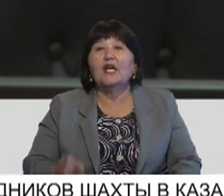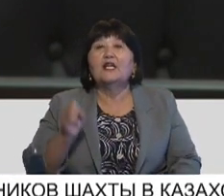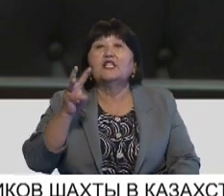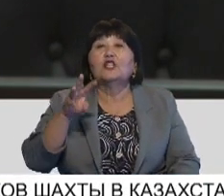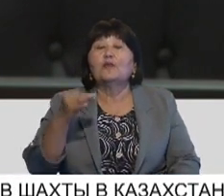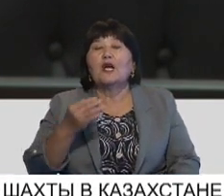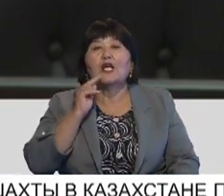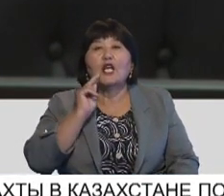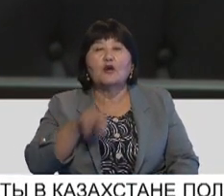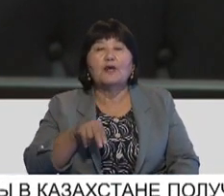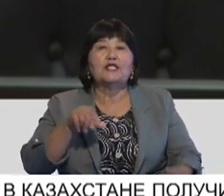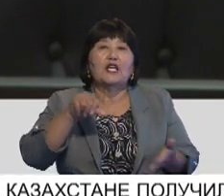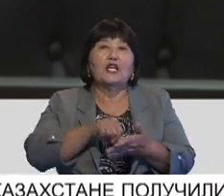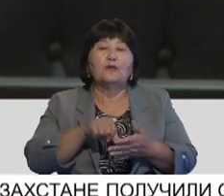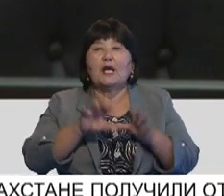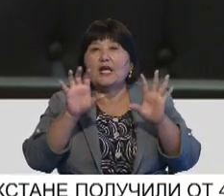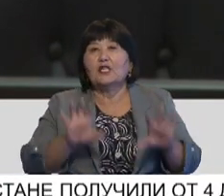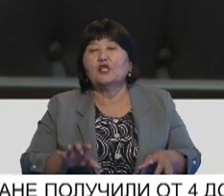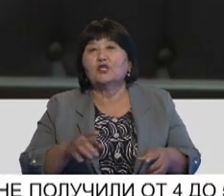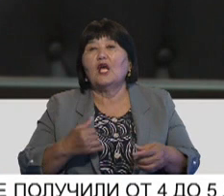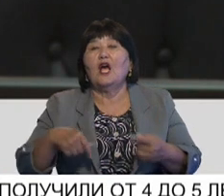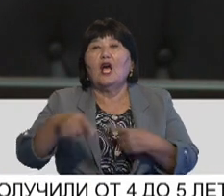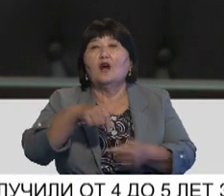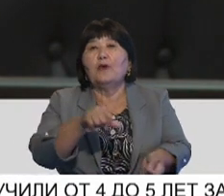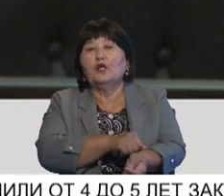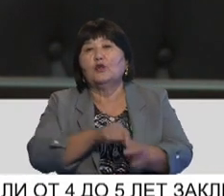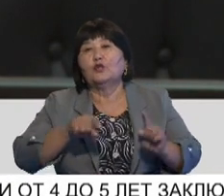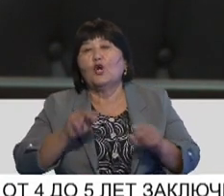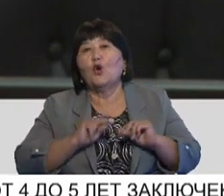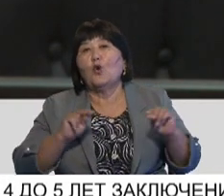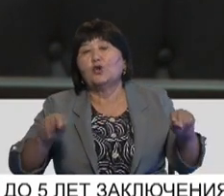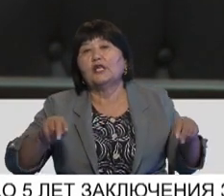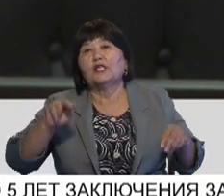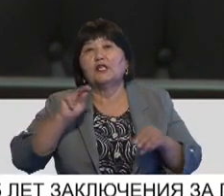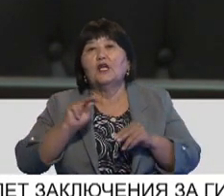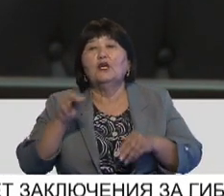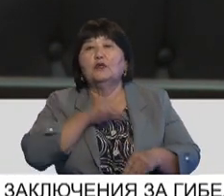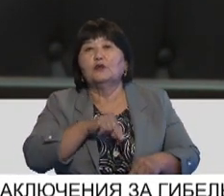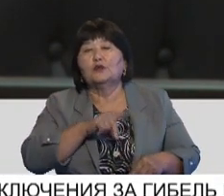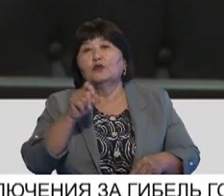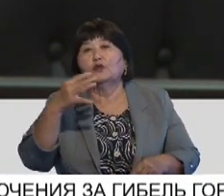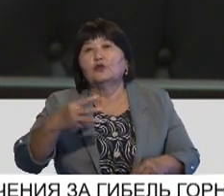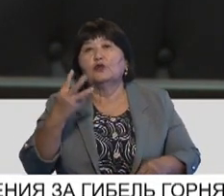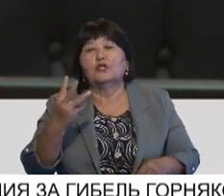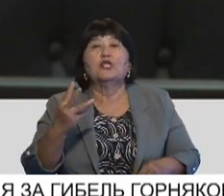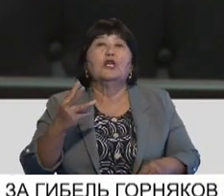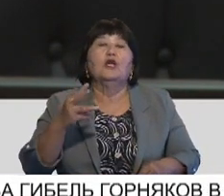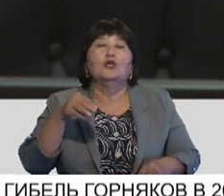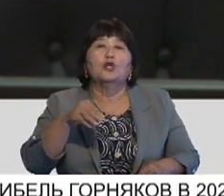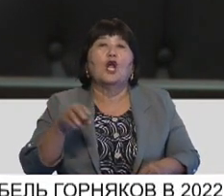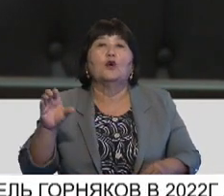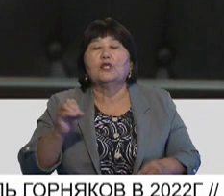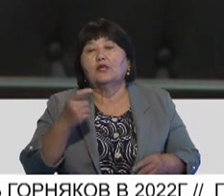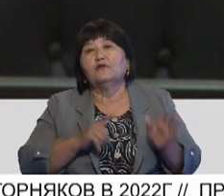14 мая по подозрению в причастности к незаконному обороту наркотиков задержан учитель технологии школы номер 143 Турар Дуйсенбай.